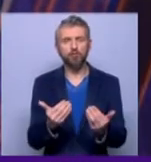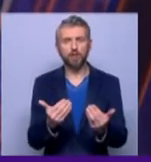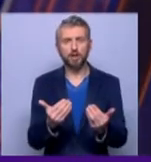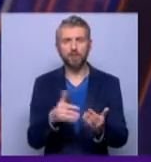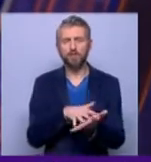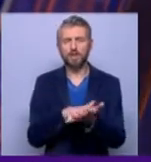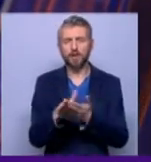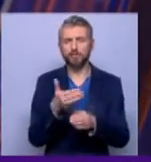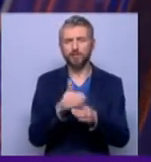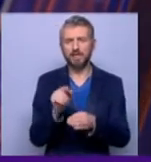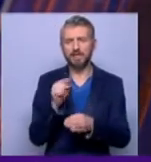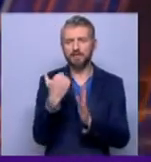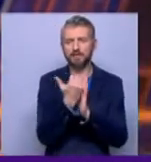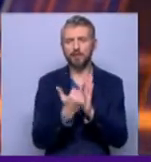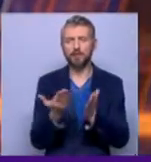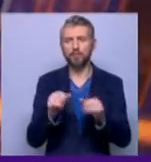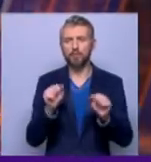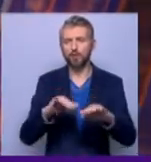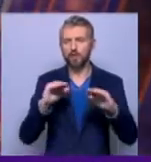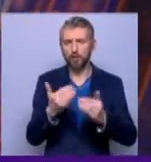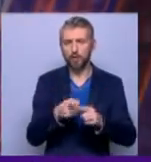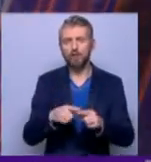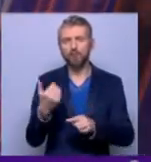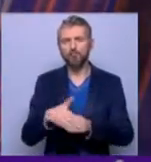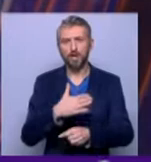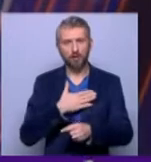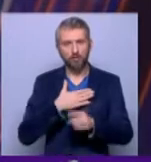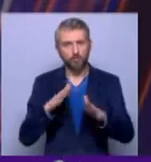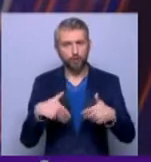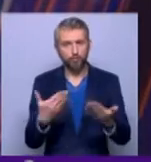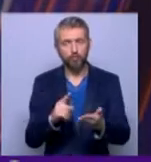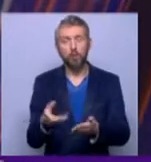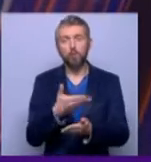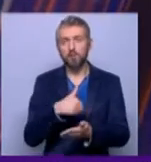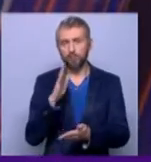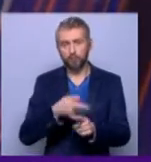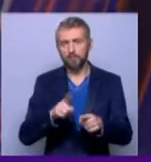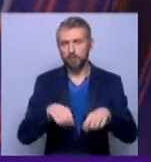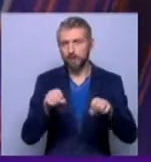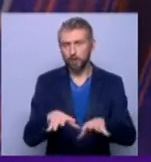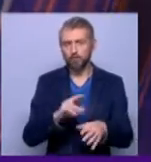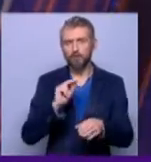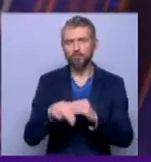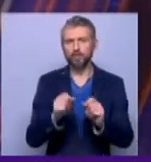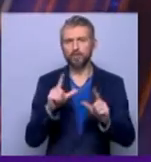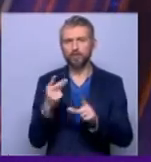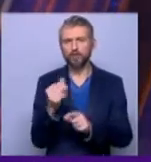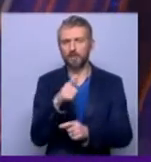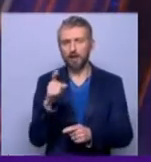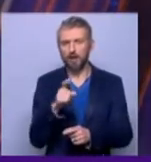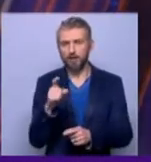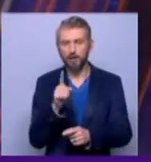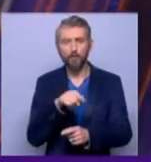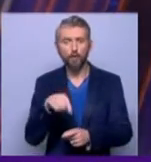в витратній частині ті статті, які можна зменшити? А це вже наші пропонують, що ми будемо це вирішувати через підвищення ціни на газ.